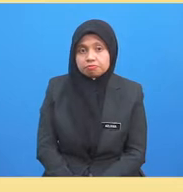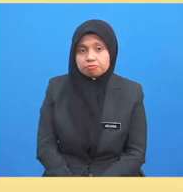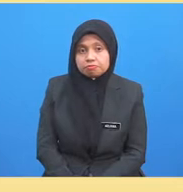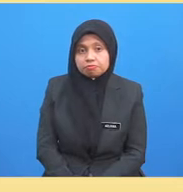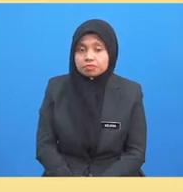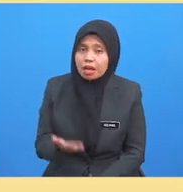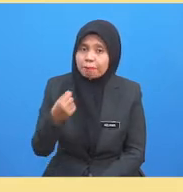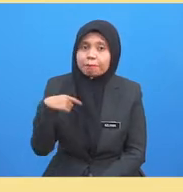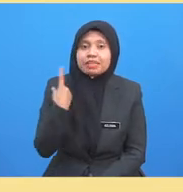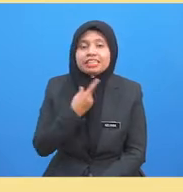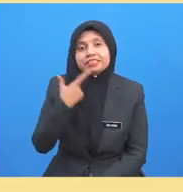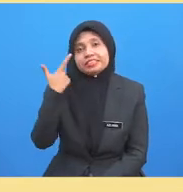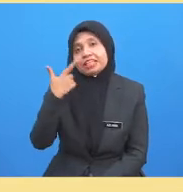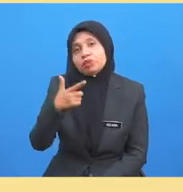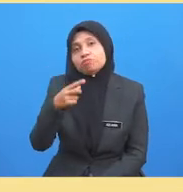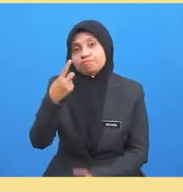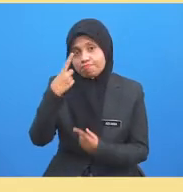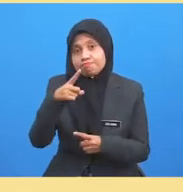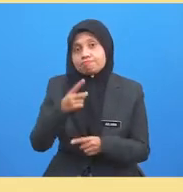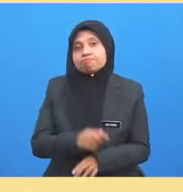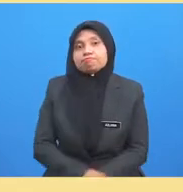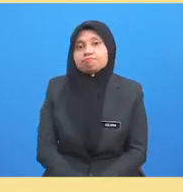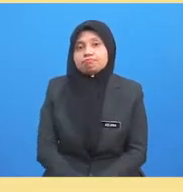Mari kita lihat jawapannya.